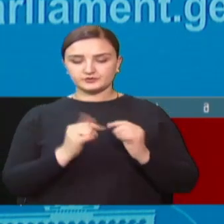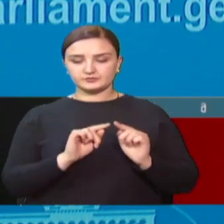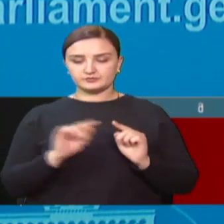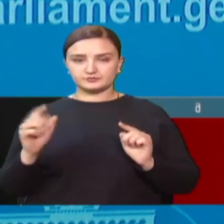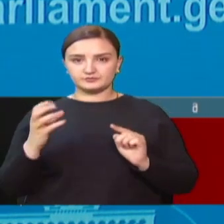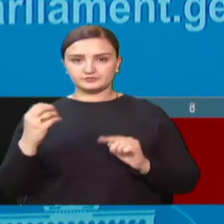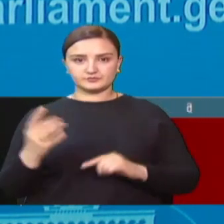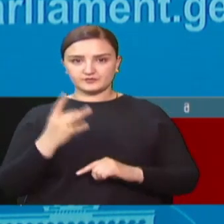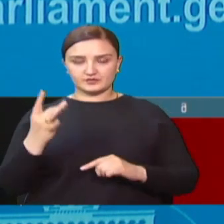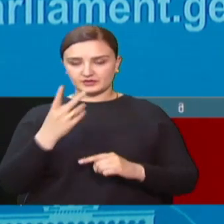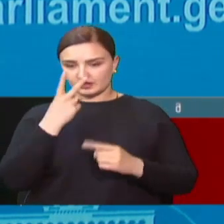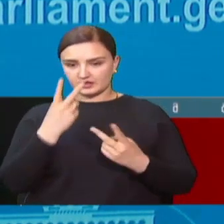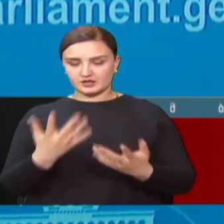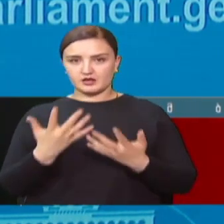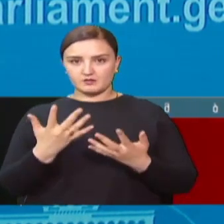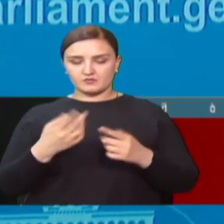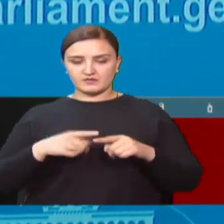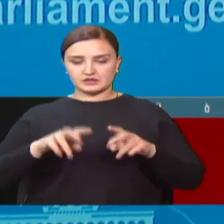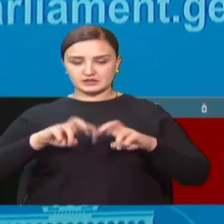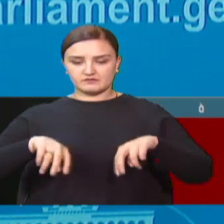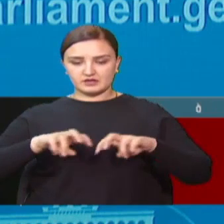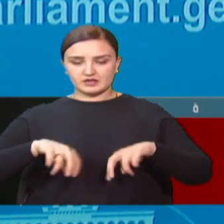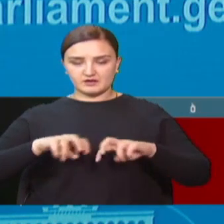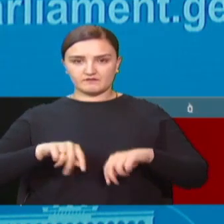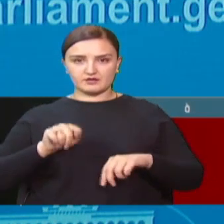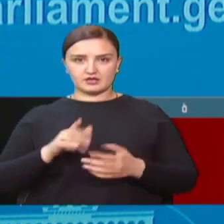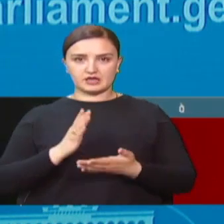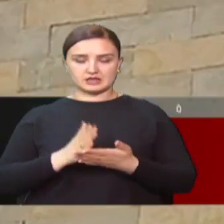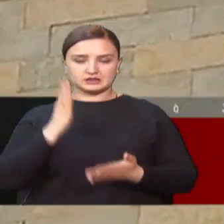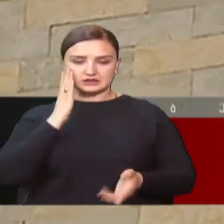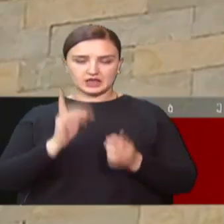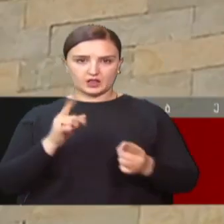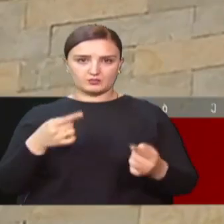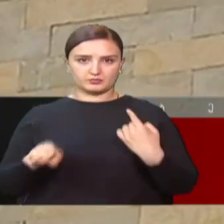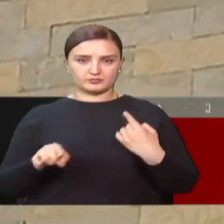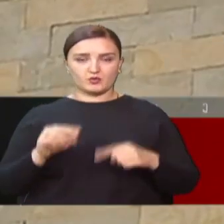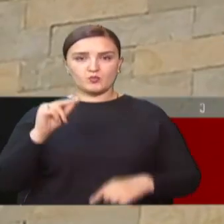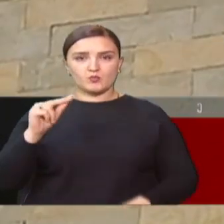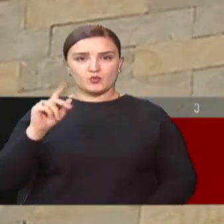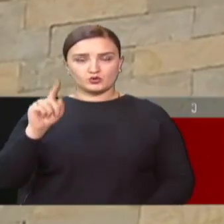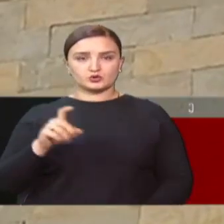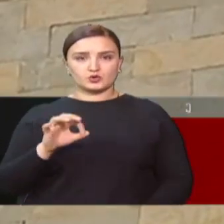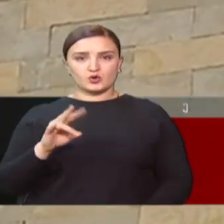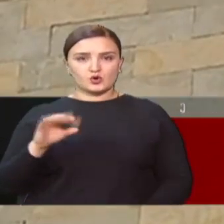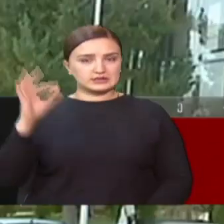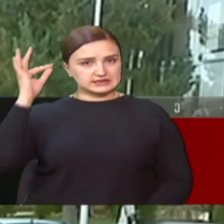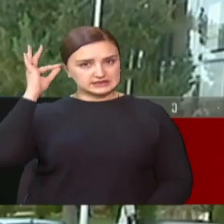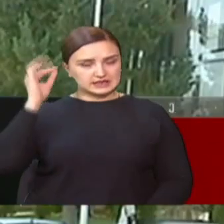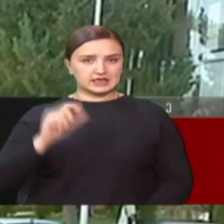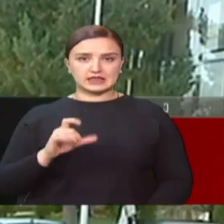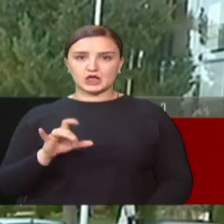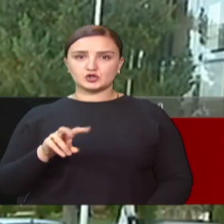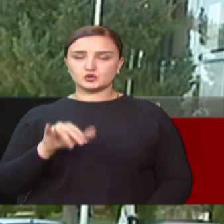კიდევ ერთხელ გამოჩნდა, რომ ეს კვლევები აცილებული არის რეალობას. Ფოთში, ხონში, სენაკში,